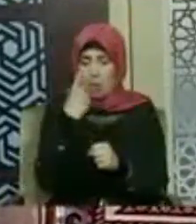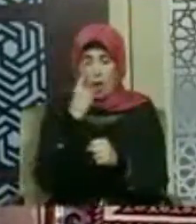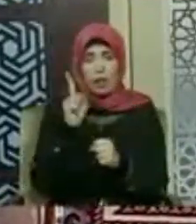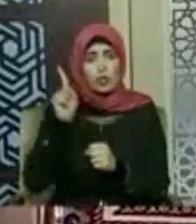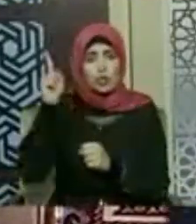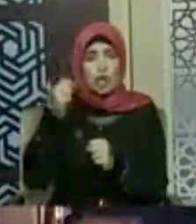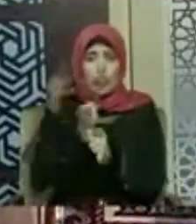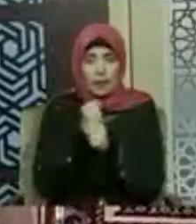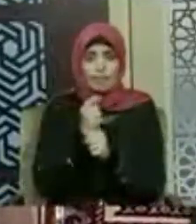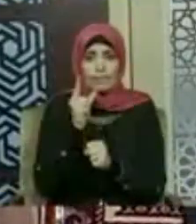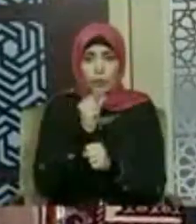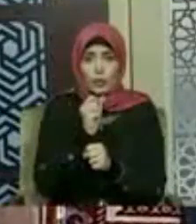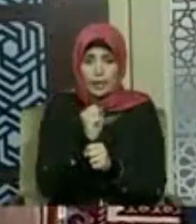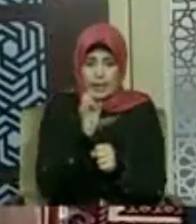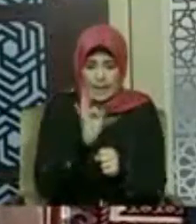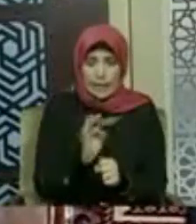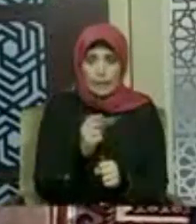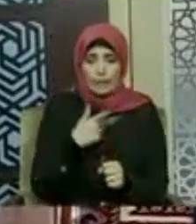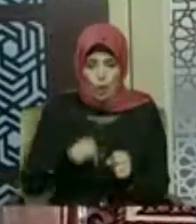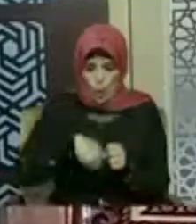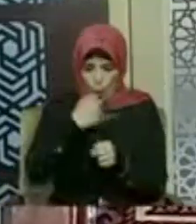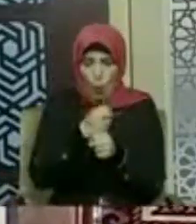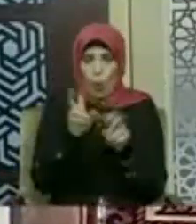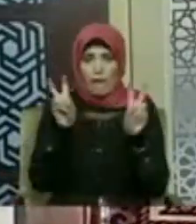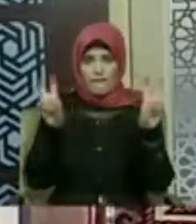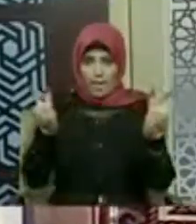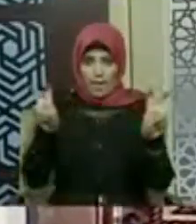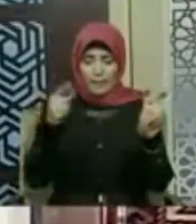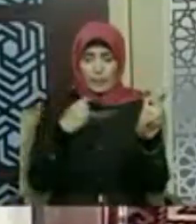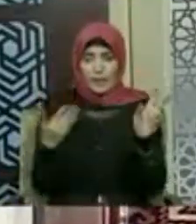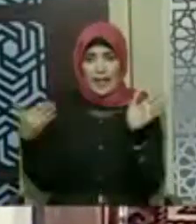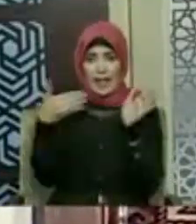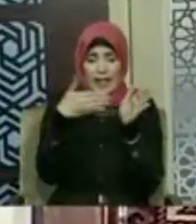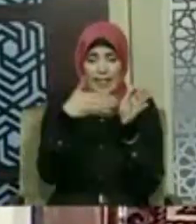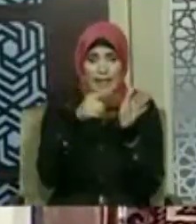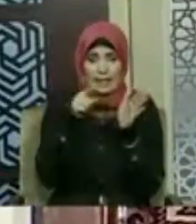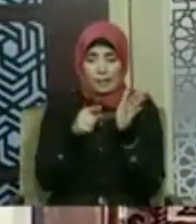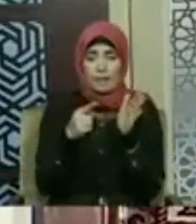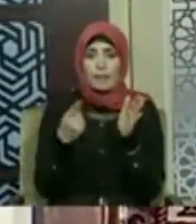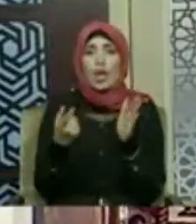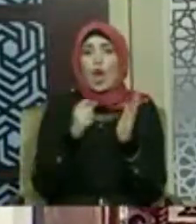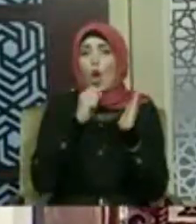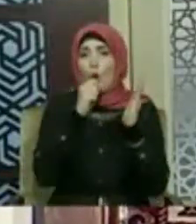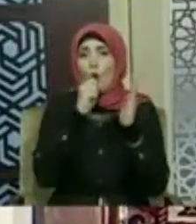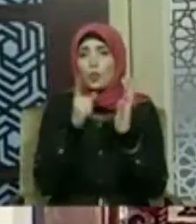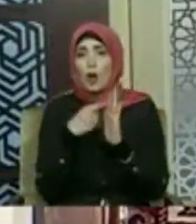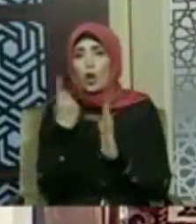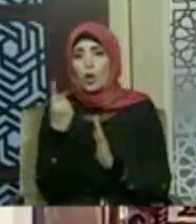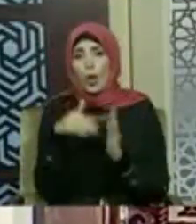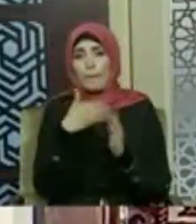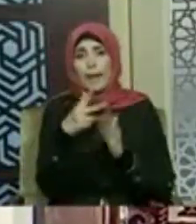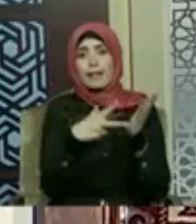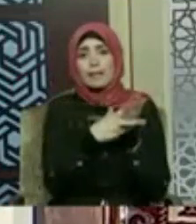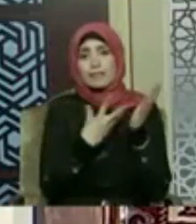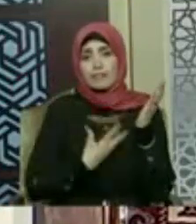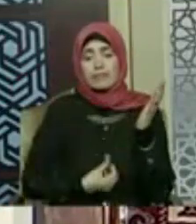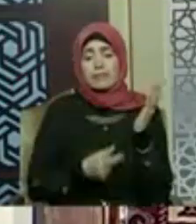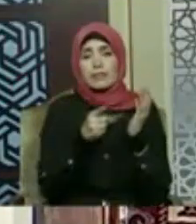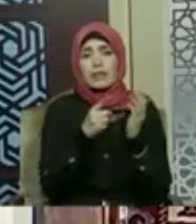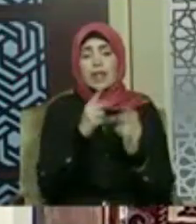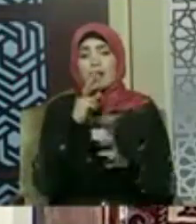هنا وقفة نختم بها خطبتنا الأولى، هي الحديث عن فضل